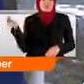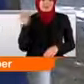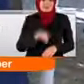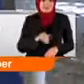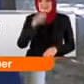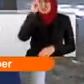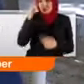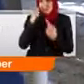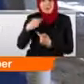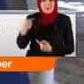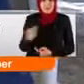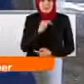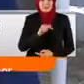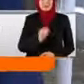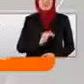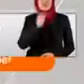güzel olacak